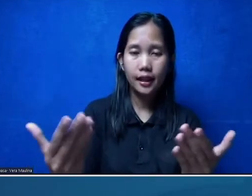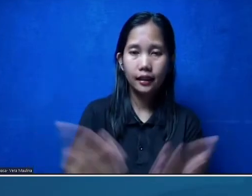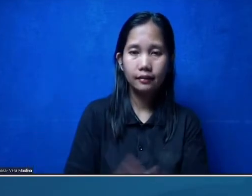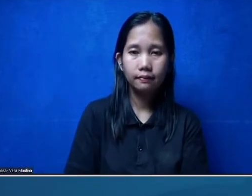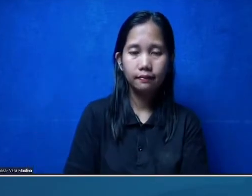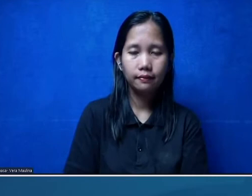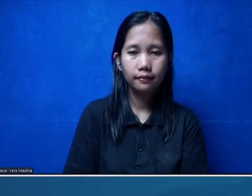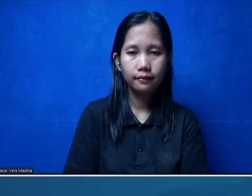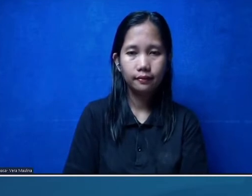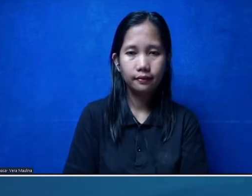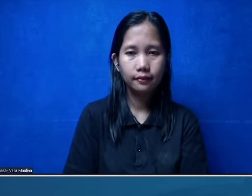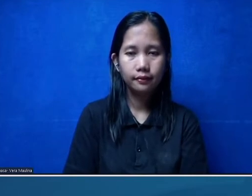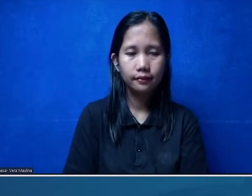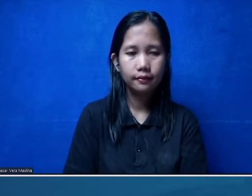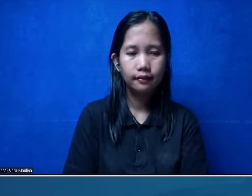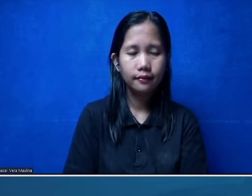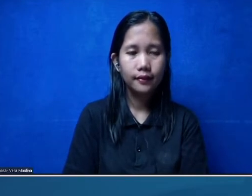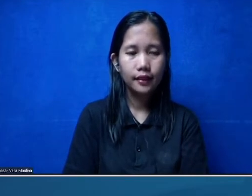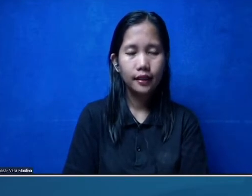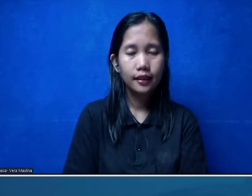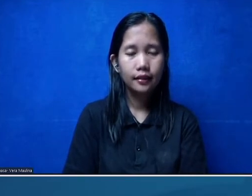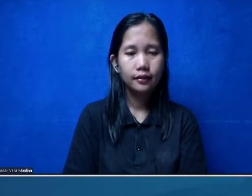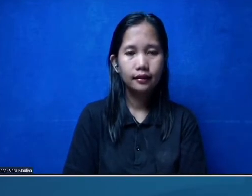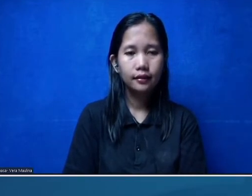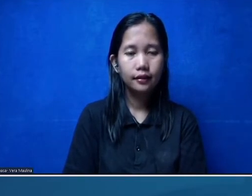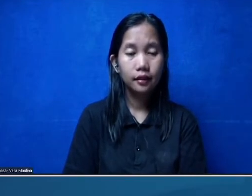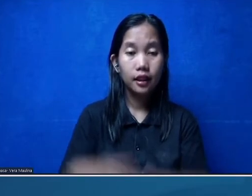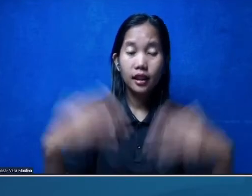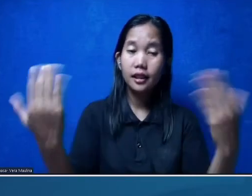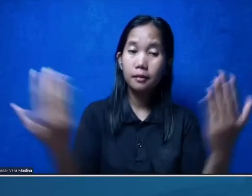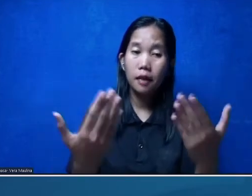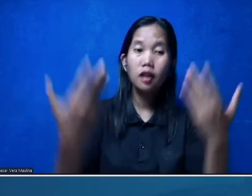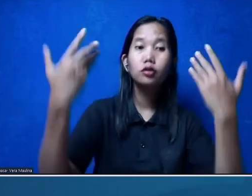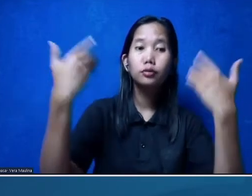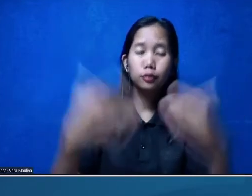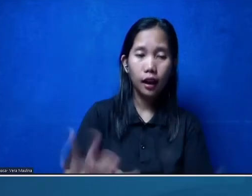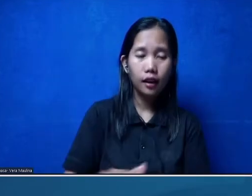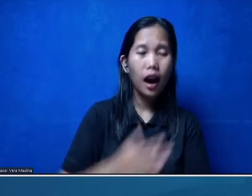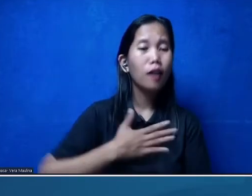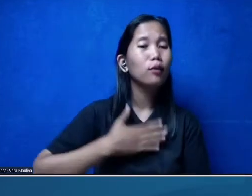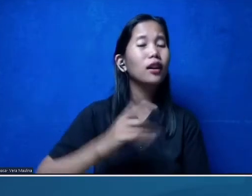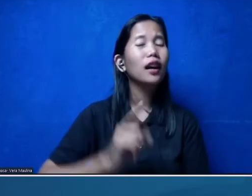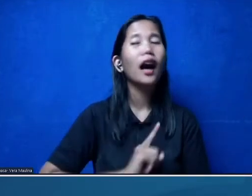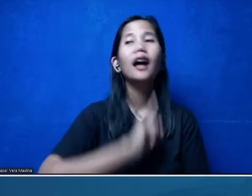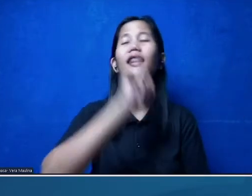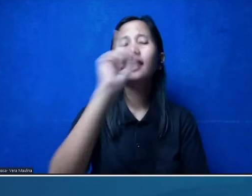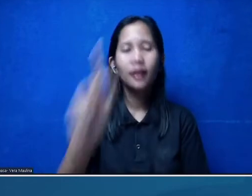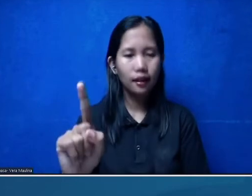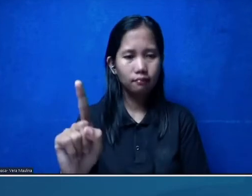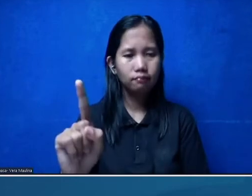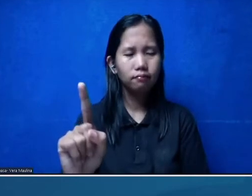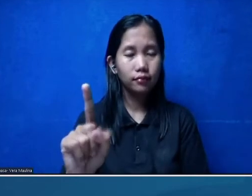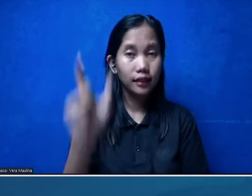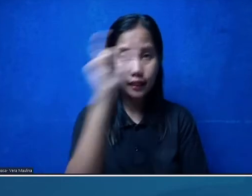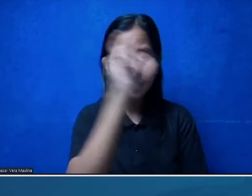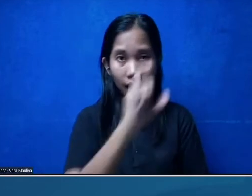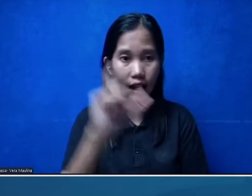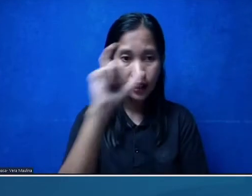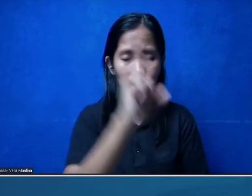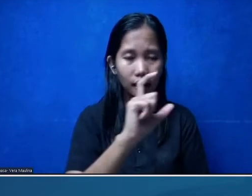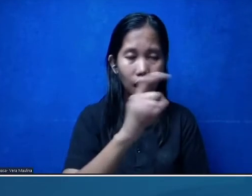saudaraku aku datang mencari engkau Aku tahu engkau sudah mengalami beban yang